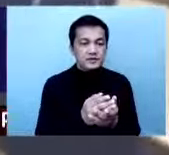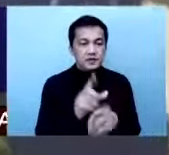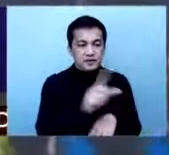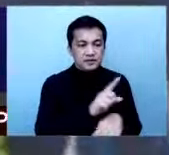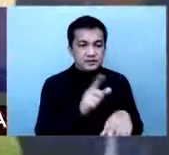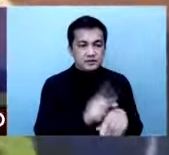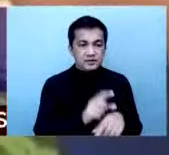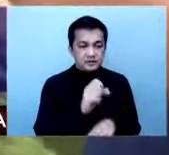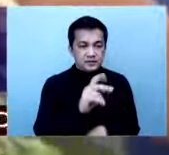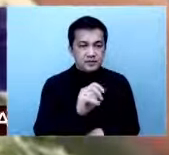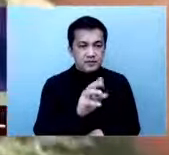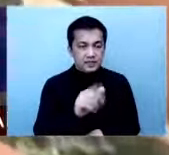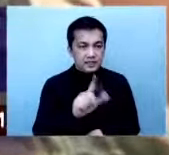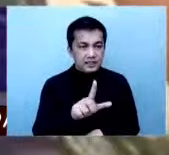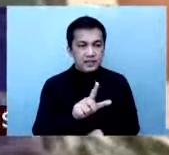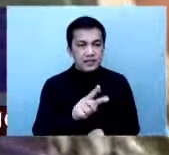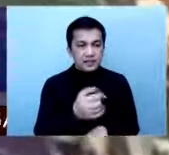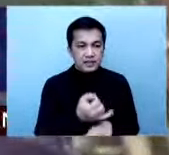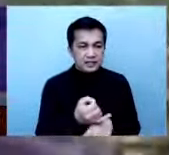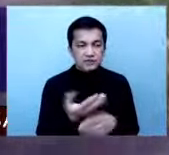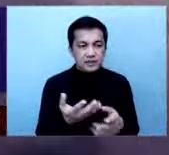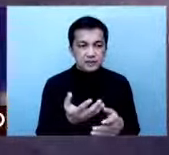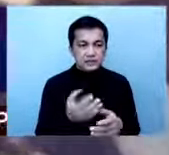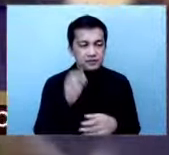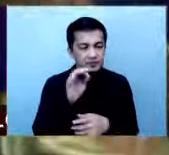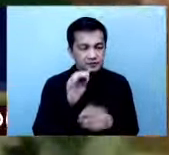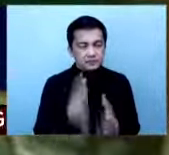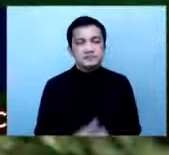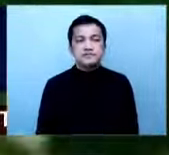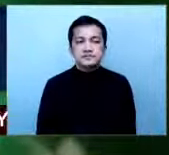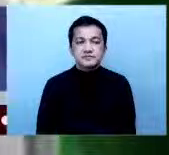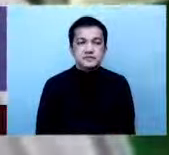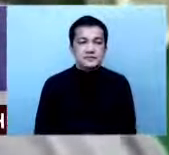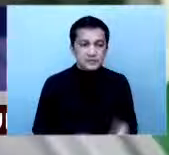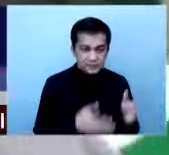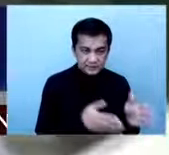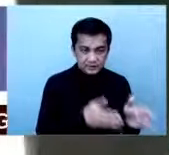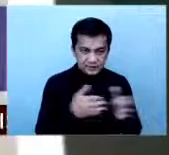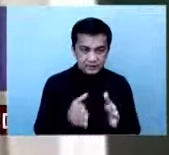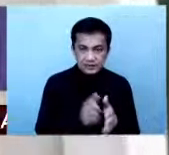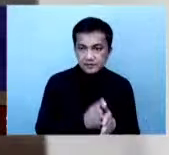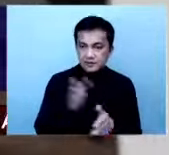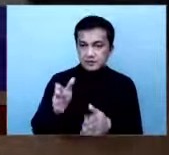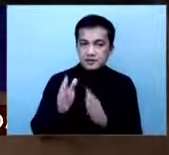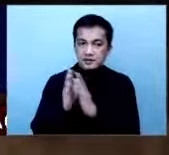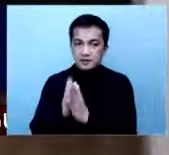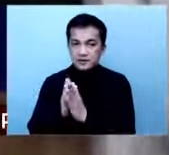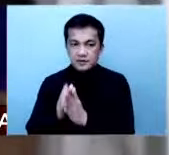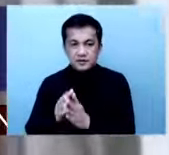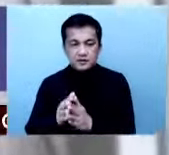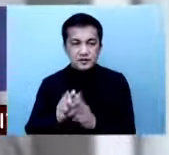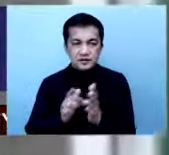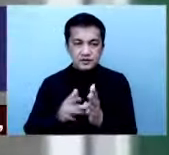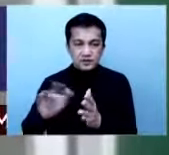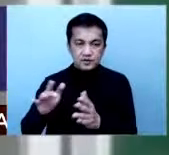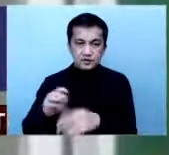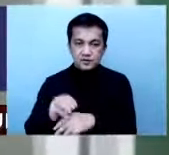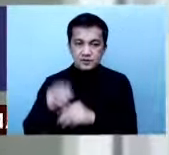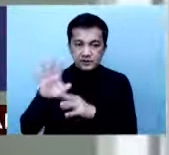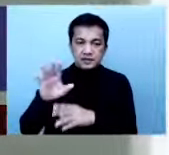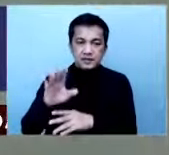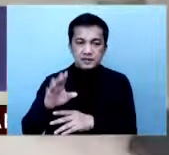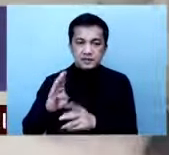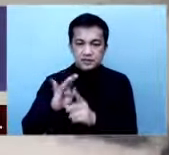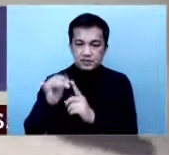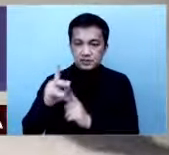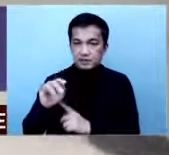Samal Island pero wala rin doon Ang Pastor sunod nang tinungo ang prayer at Glory mountain sa Barangay tamayong pero wala rin siya